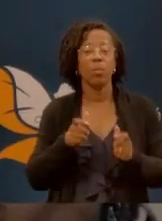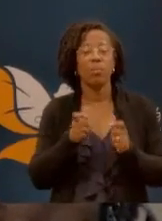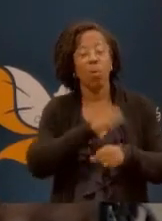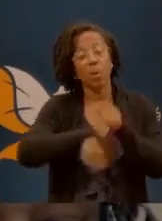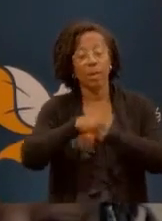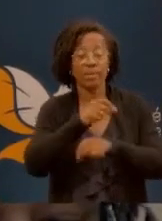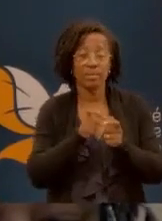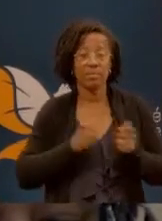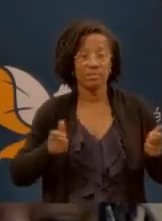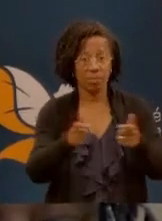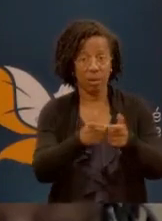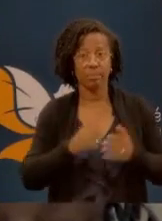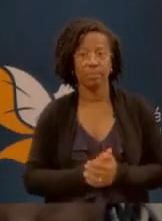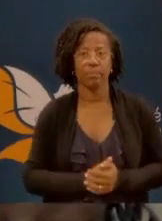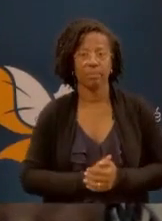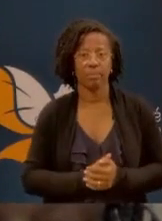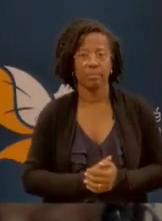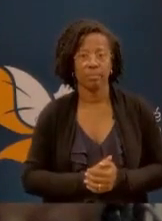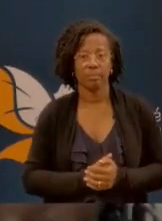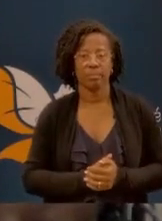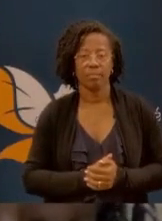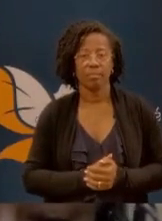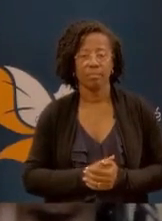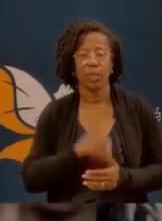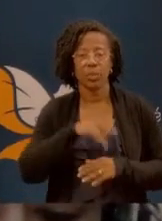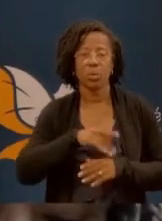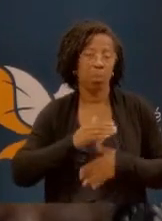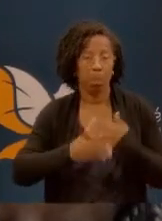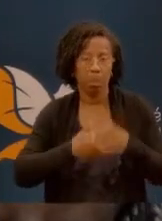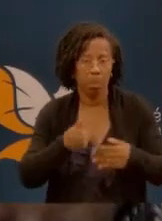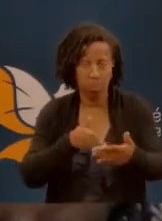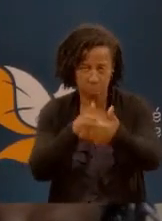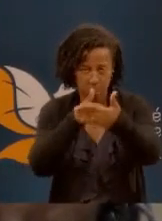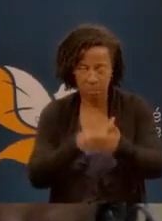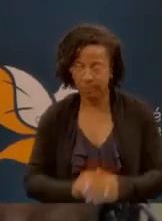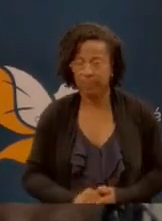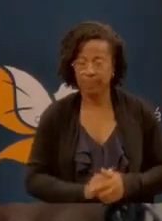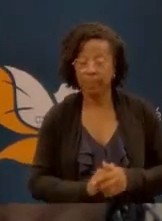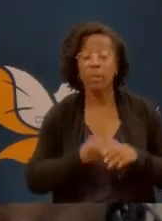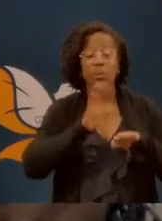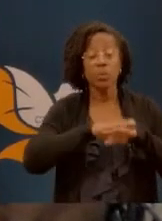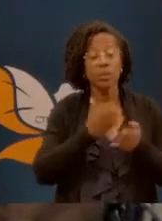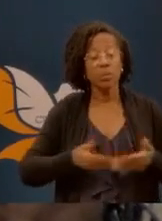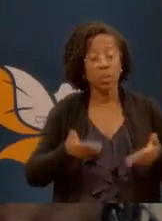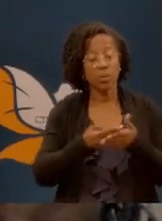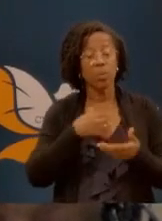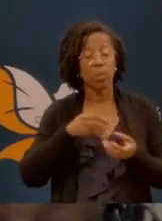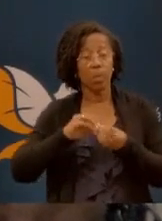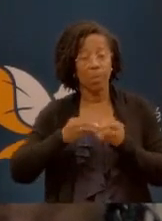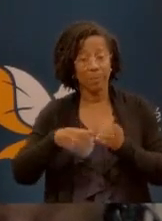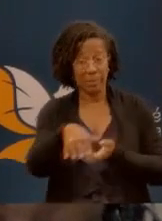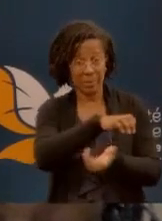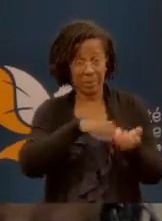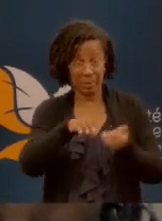s'est tourné en autre boudin. Mais sur cette situation de crise, si on veut vraiment